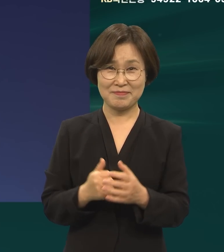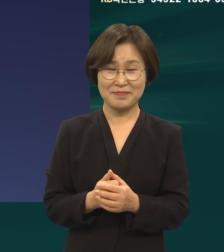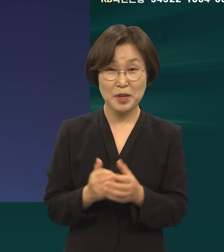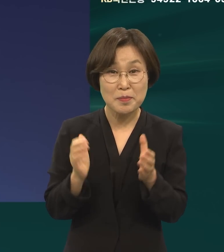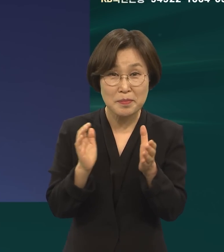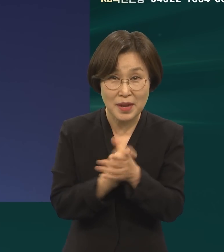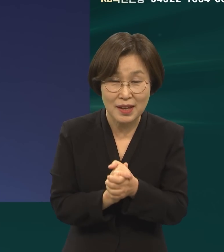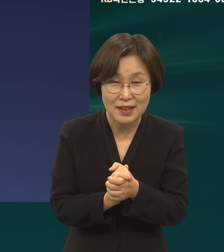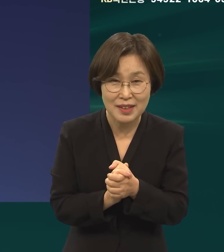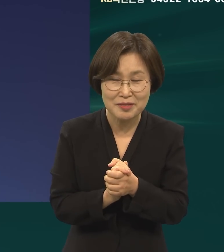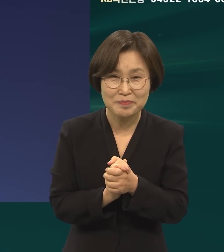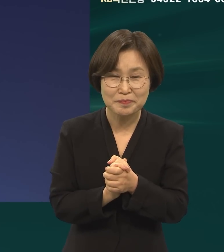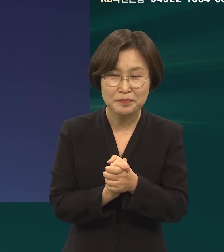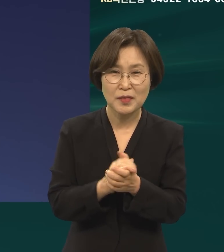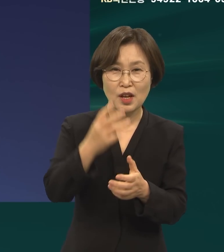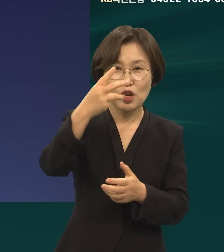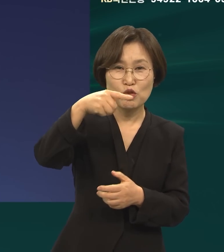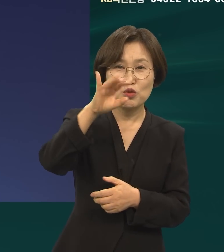C.S. 루이스는